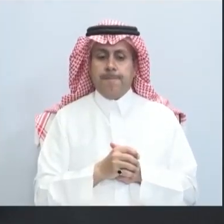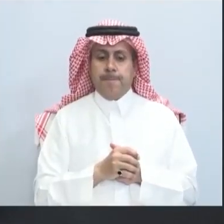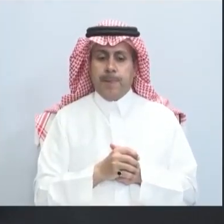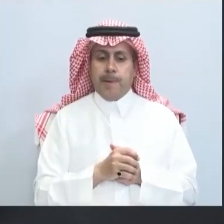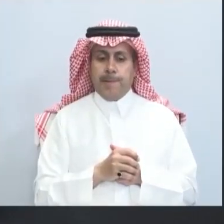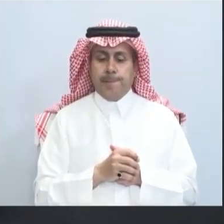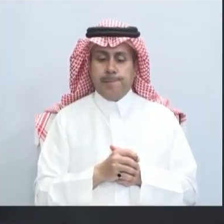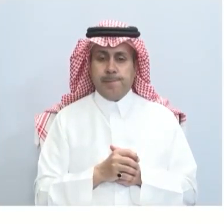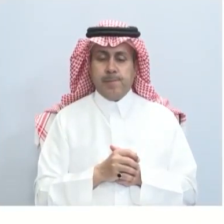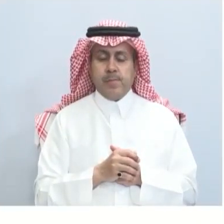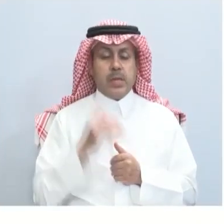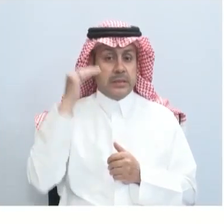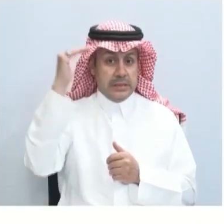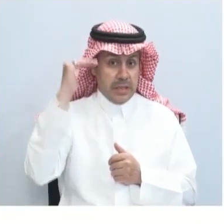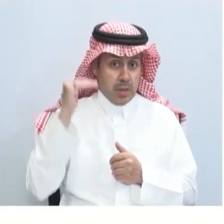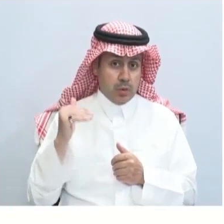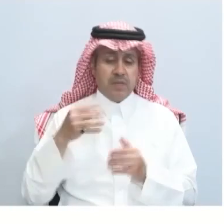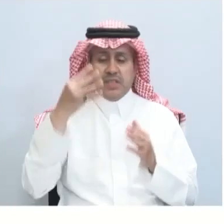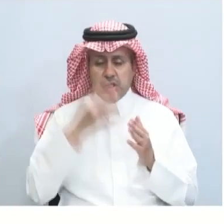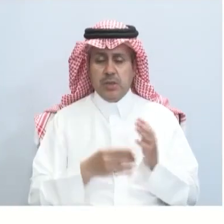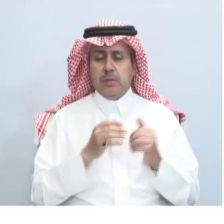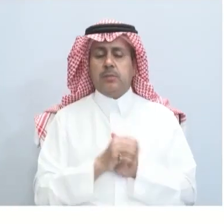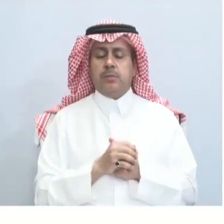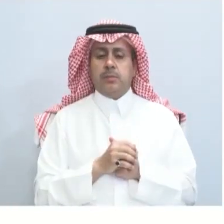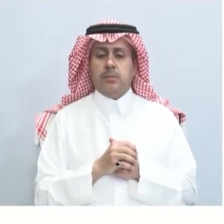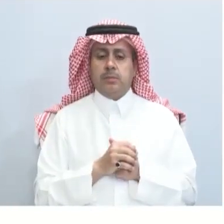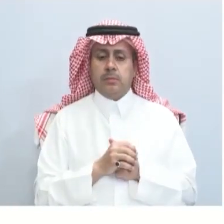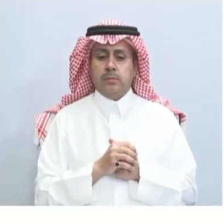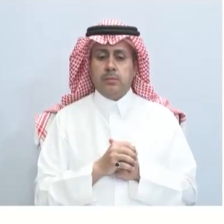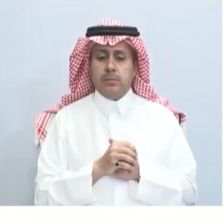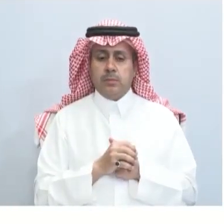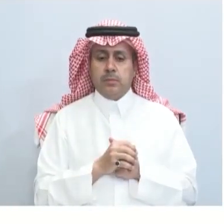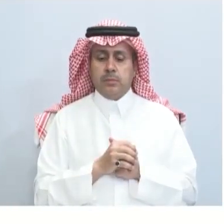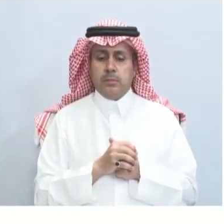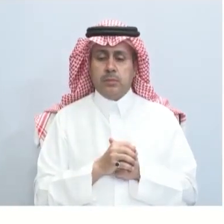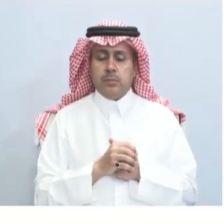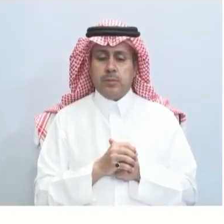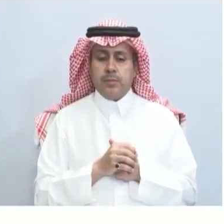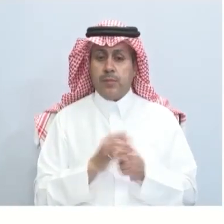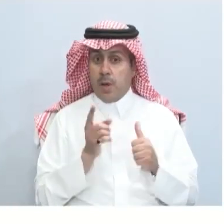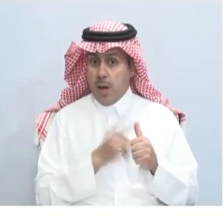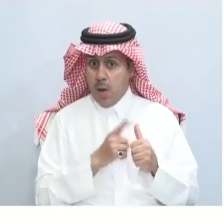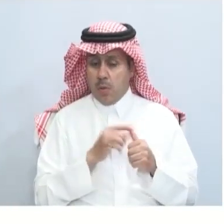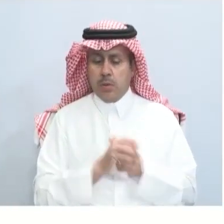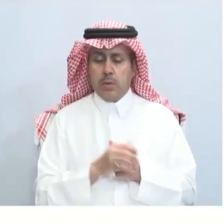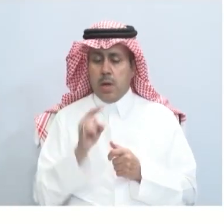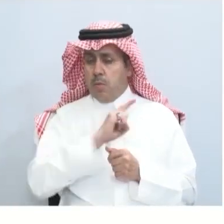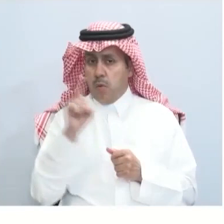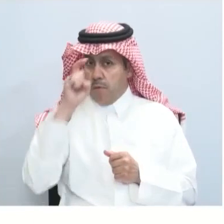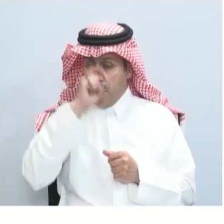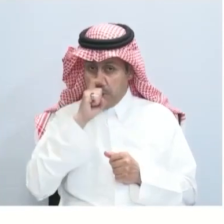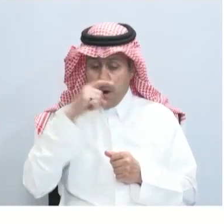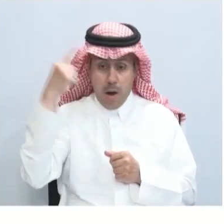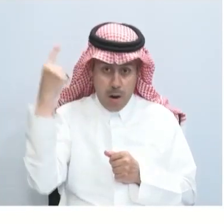من التدرج في التشريع لحدث الناس بالجاهليه فالامر الاول لم يكن فيه امر